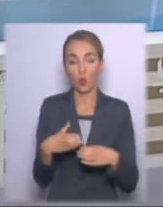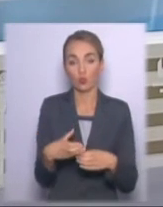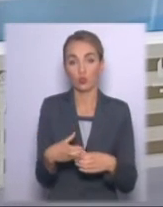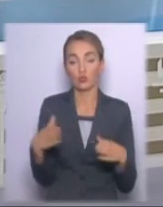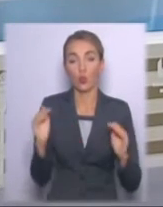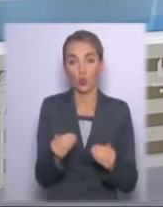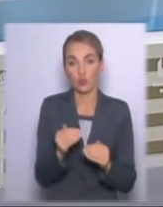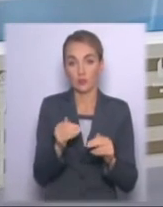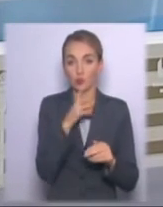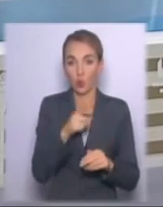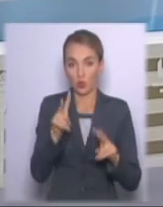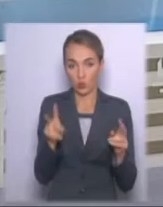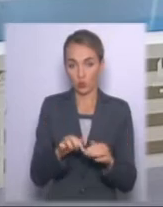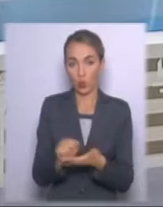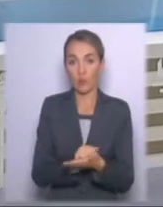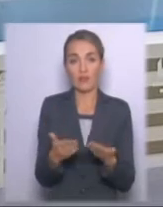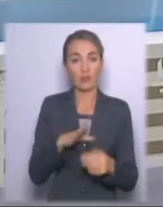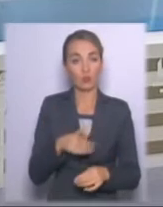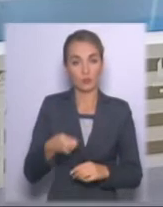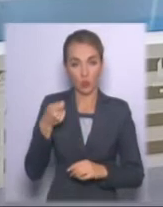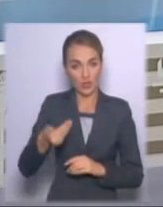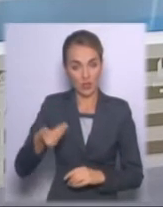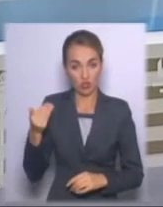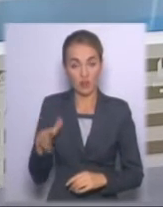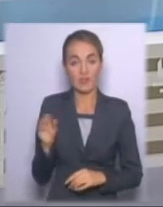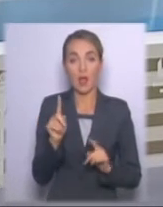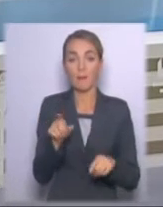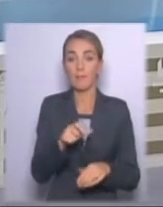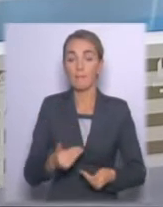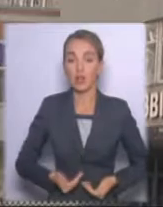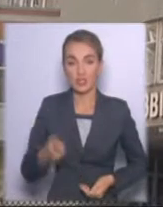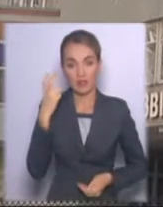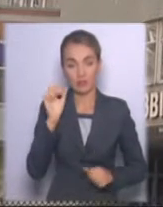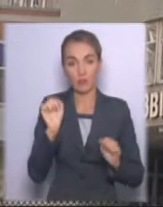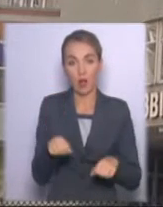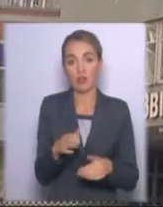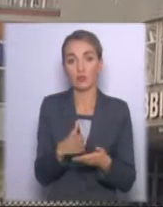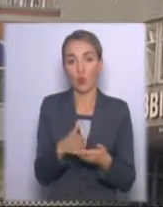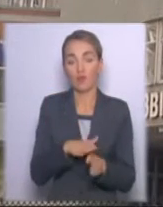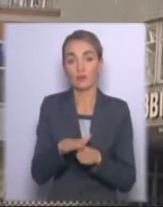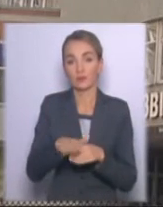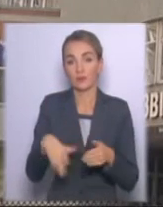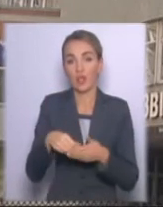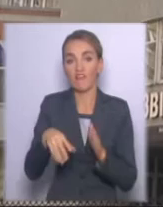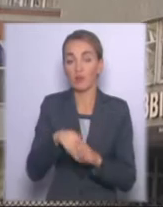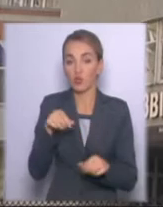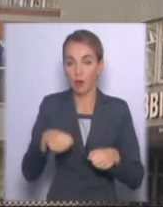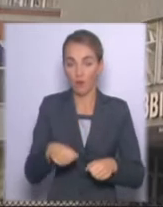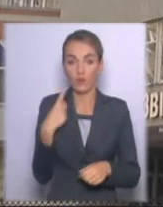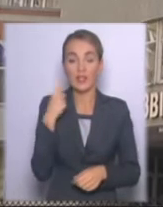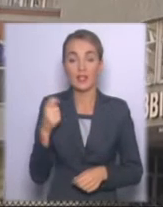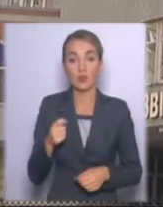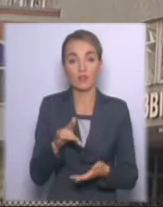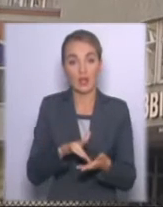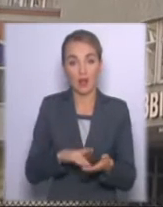розгляду документів, які було подано раніше. Все, аби мешканці Києва мали змогу реалізувати своє виборче право. У неділю у центрах